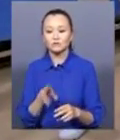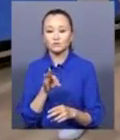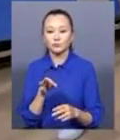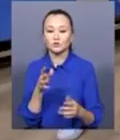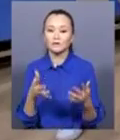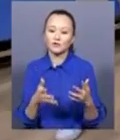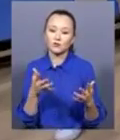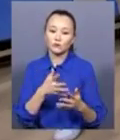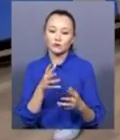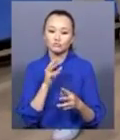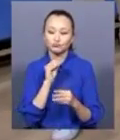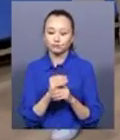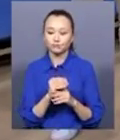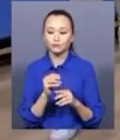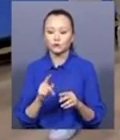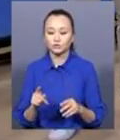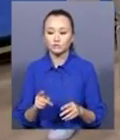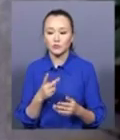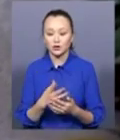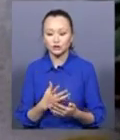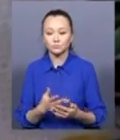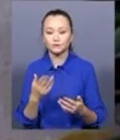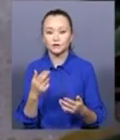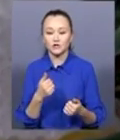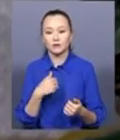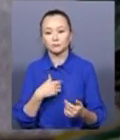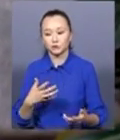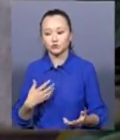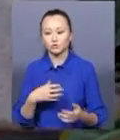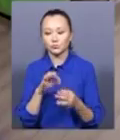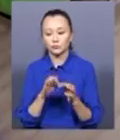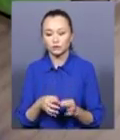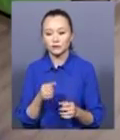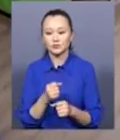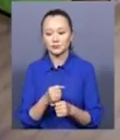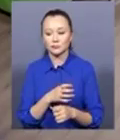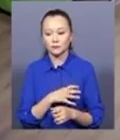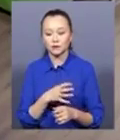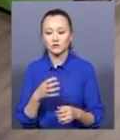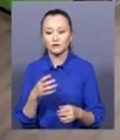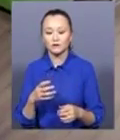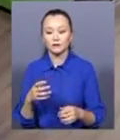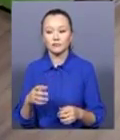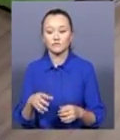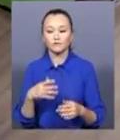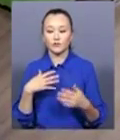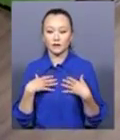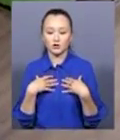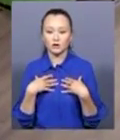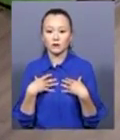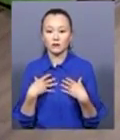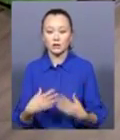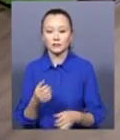наверное, еще каких-нибудь пару элементов покажем. Ну, на самом деле, сейчас мы, конечно, более сложное упражнение сделали. Вверх мы делаем более